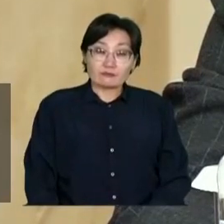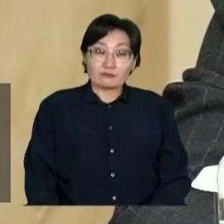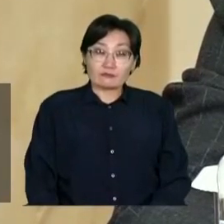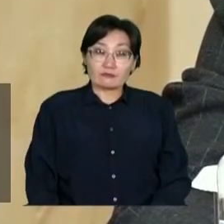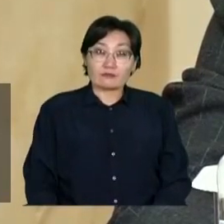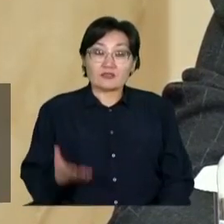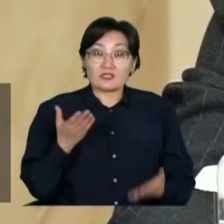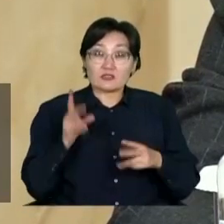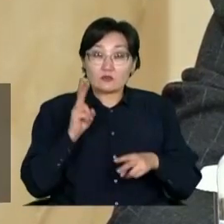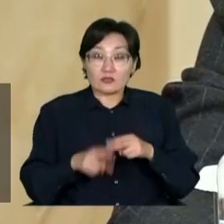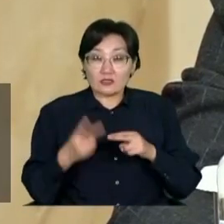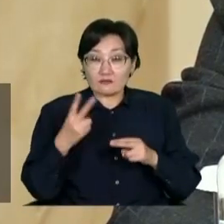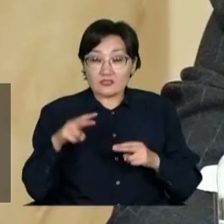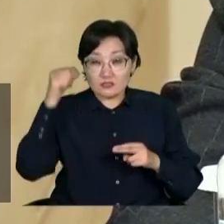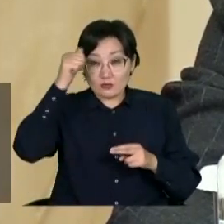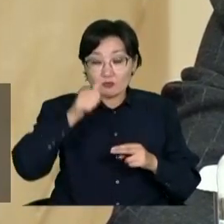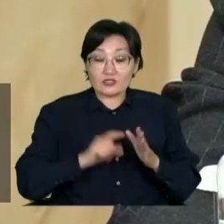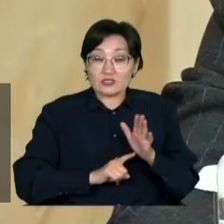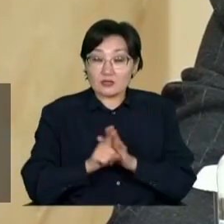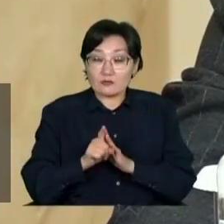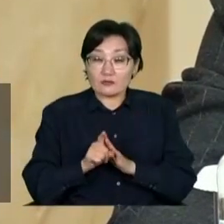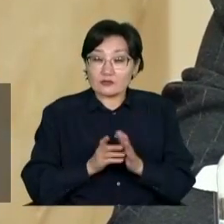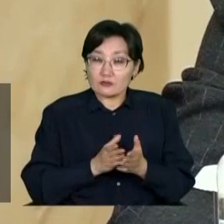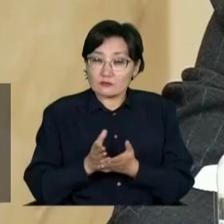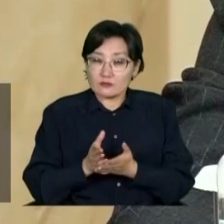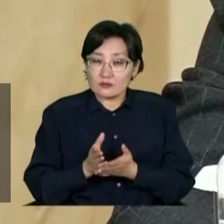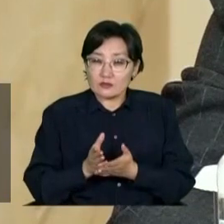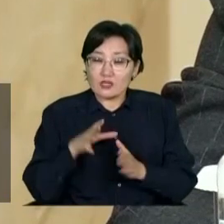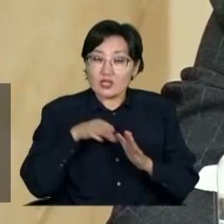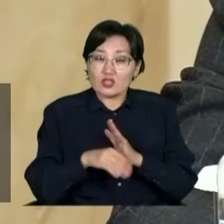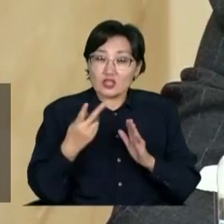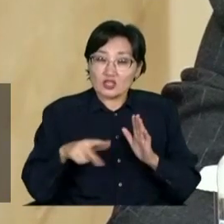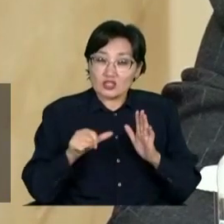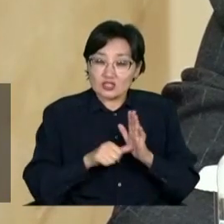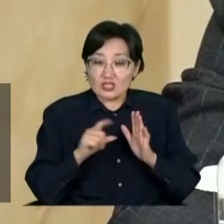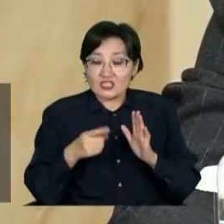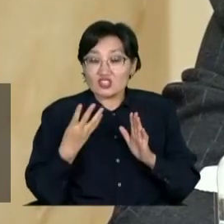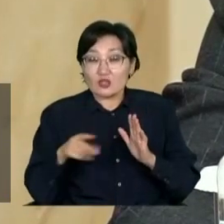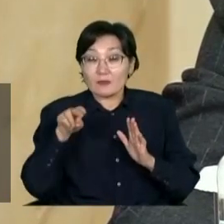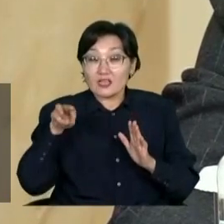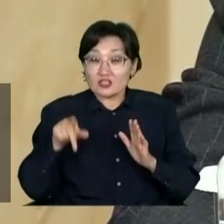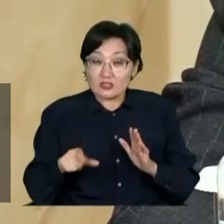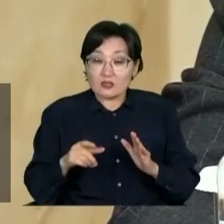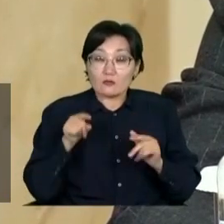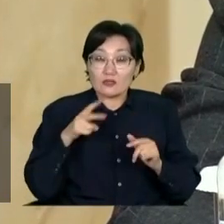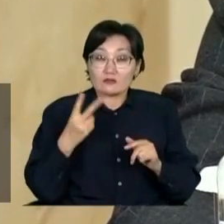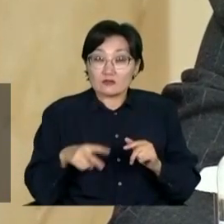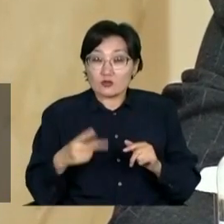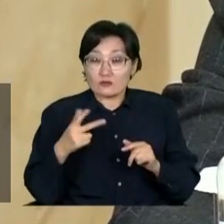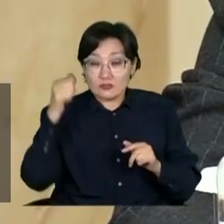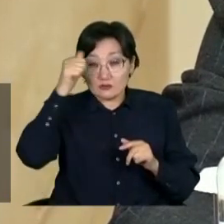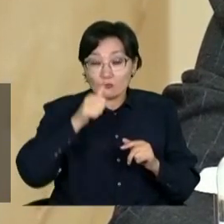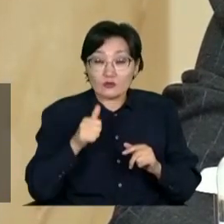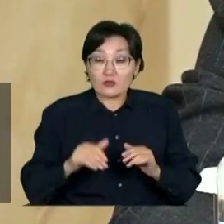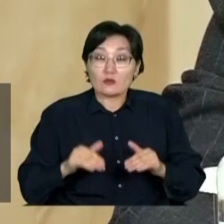Если на конец 2022 года бюджет социальной сферы составлял 506,4 миллиарда тенге, то в 2023 году он